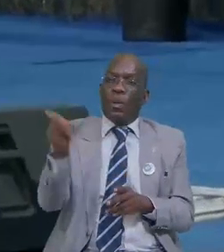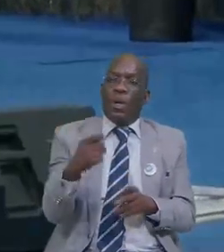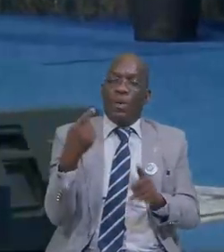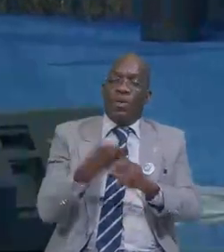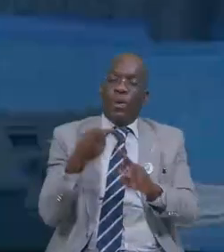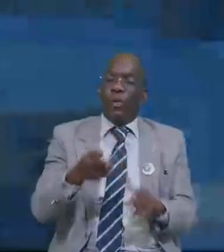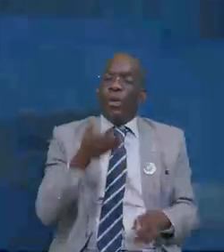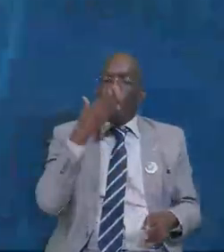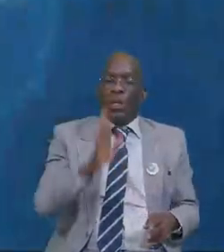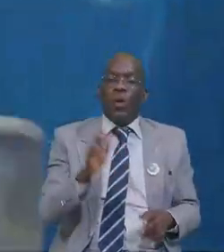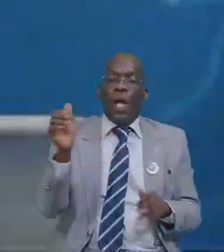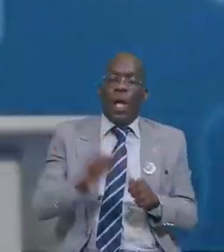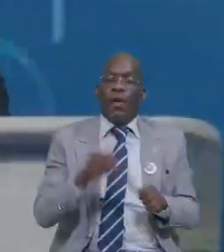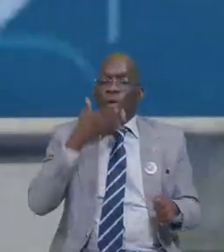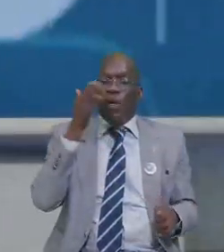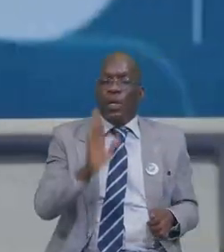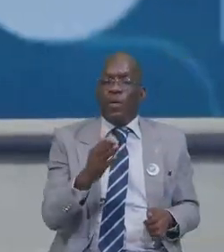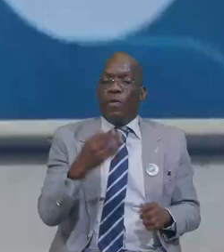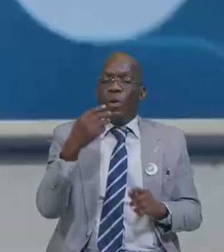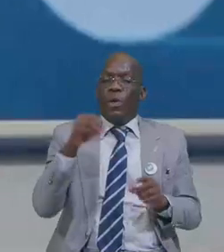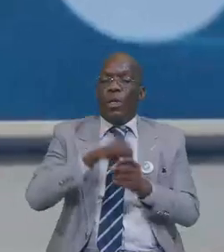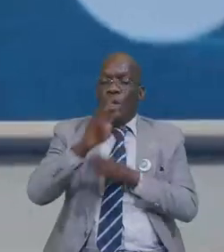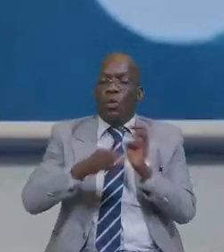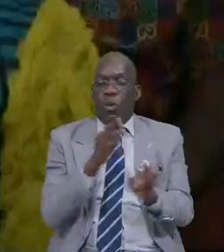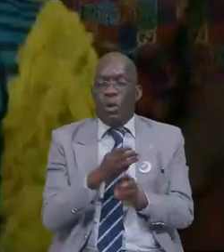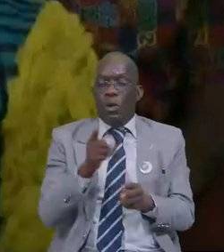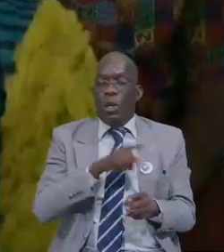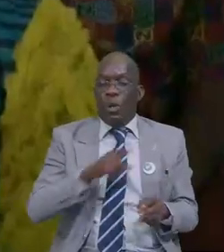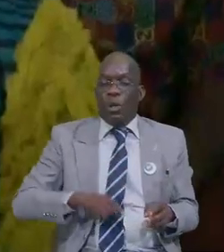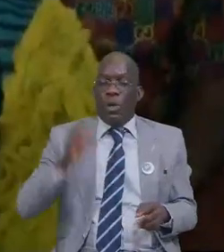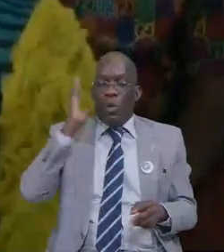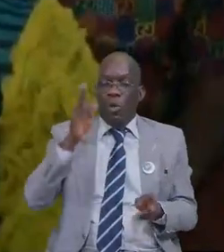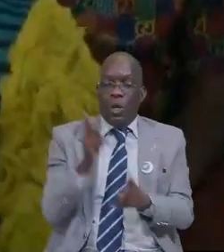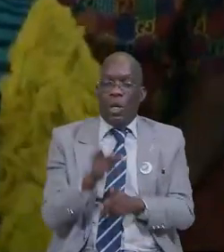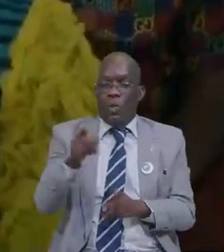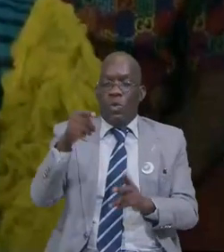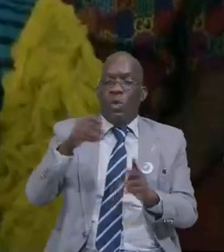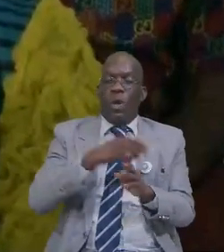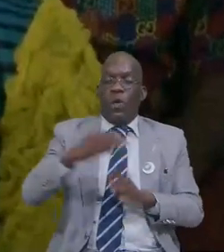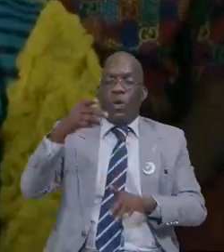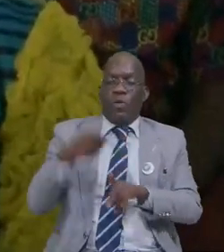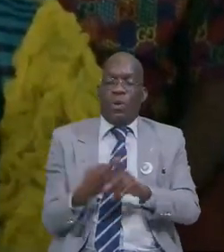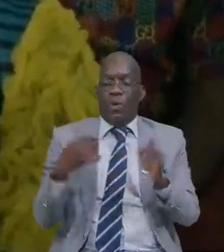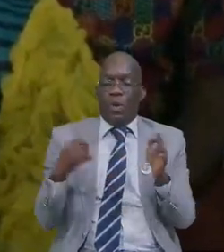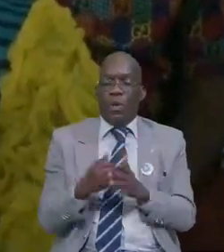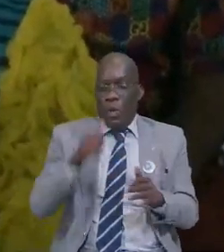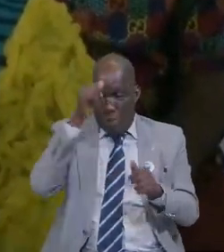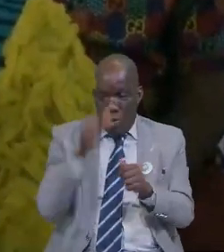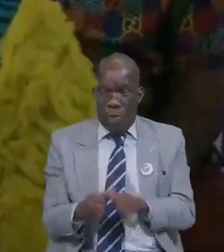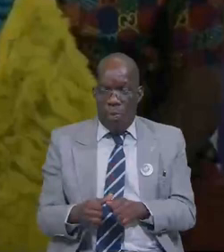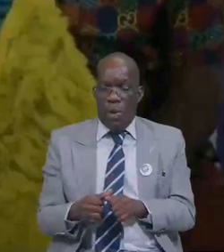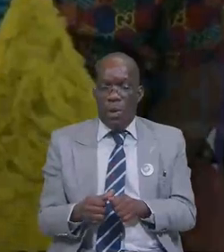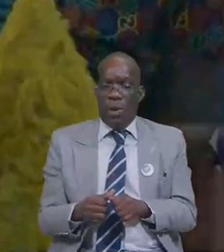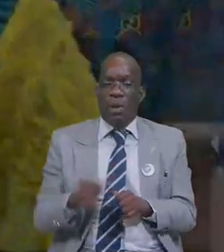mal. Tout mal du monde, Dieu va t'en protéger. Rappelle-toi,